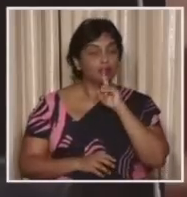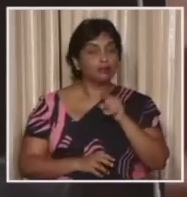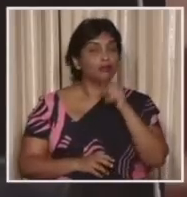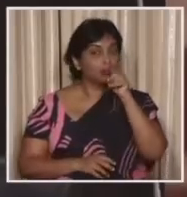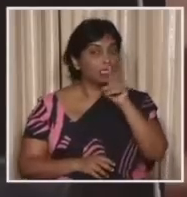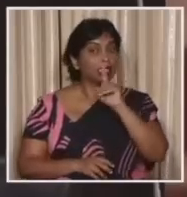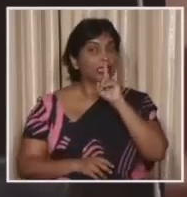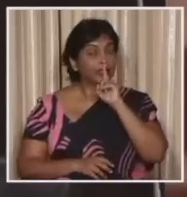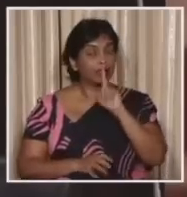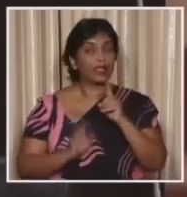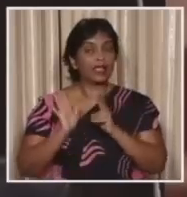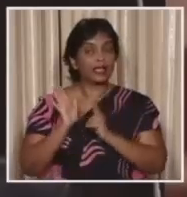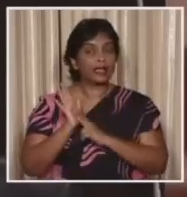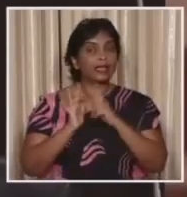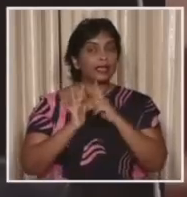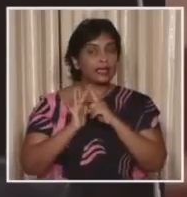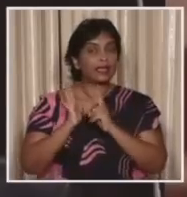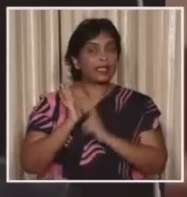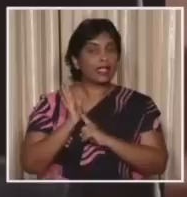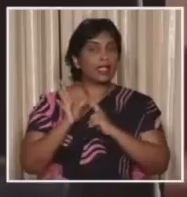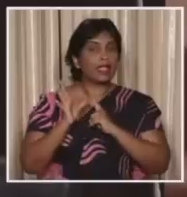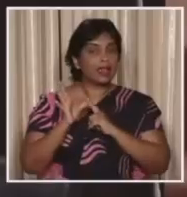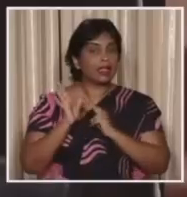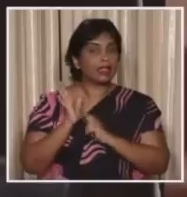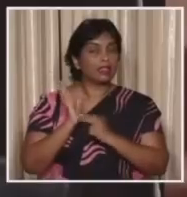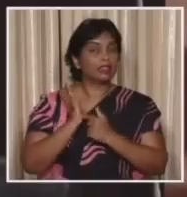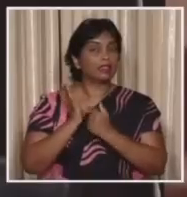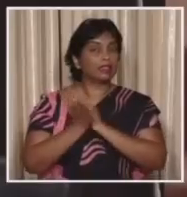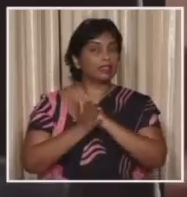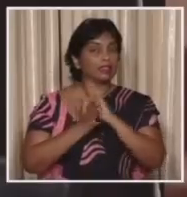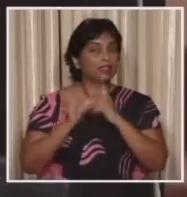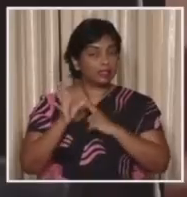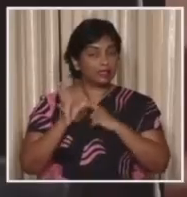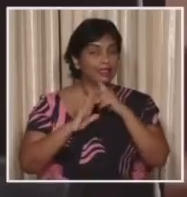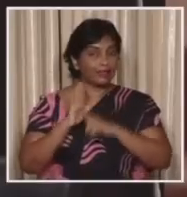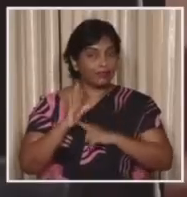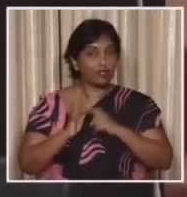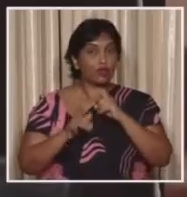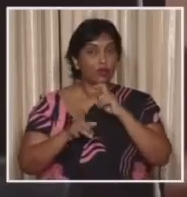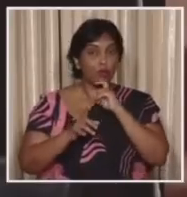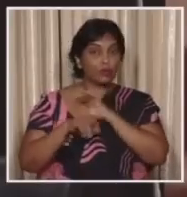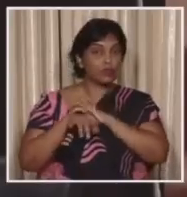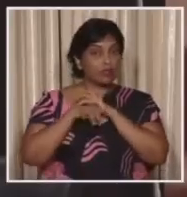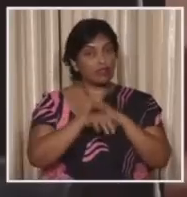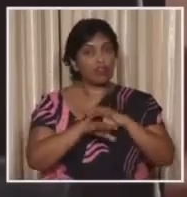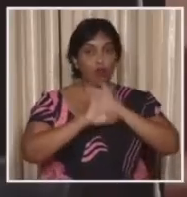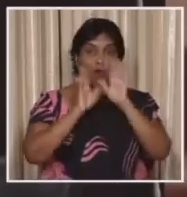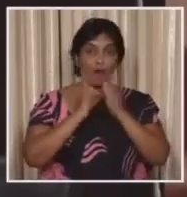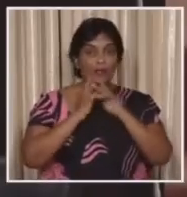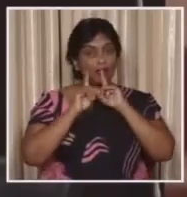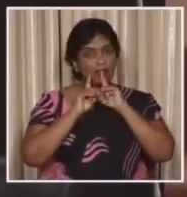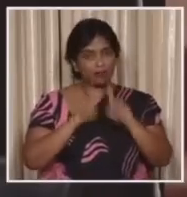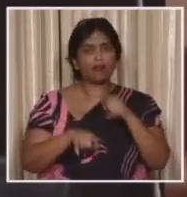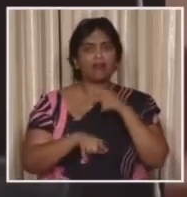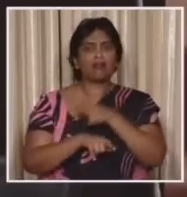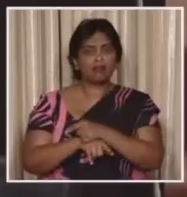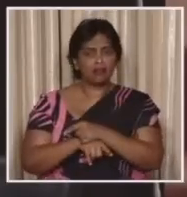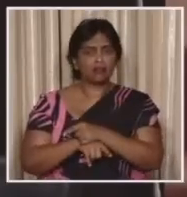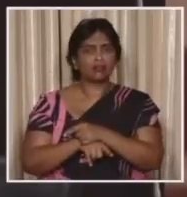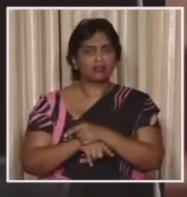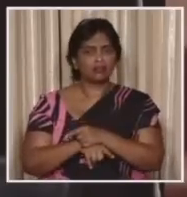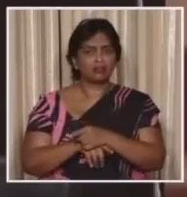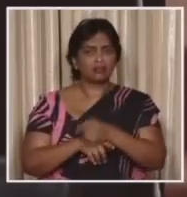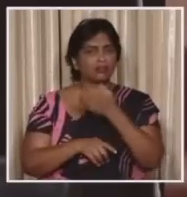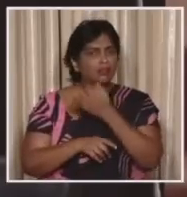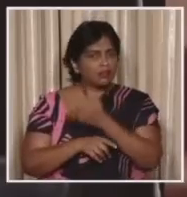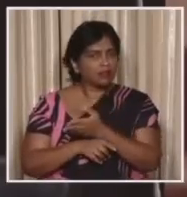ඔබතුමා කිව්වේ නිලන්ත ජයවර්ධනට නඩුවක් දැම්මොත් උසාවි ගෙනාවොත් ඔක්කොම කියයි කියලා. ඉතින් නිලන්ත ජයවර්ධනට